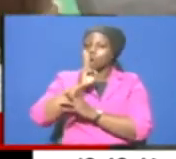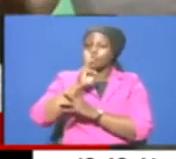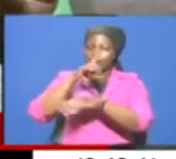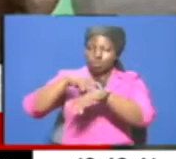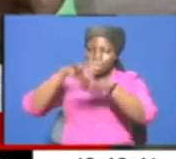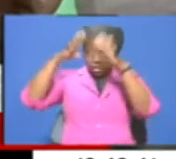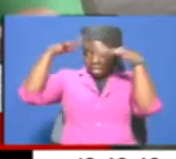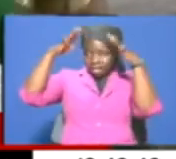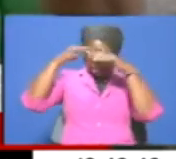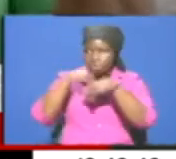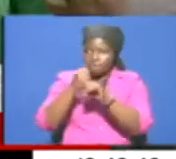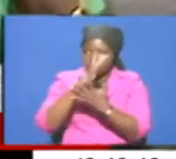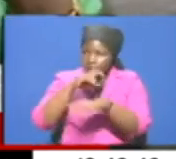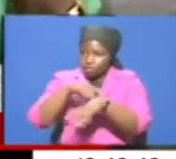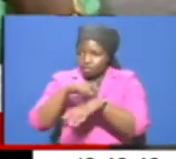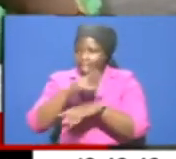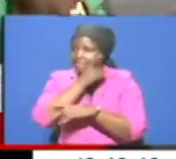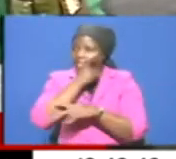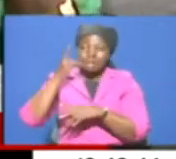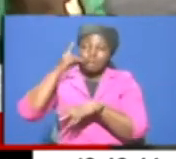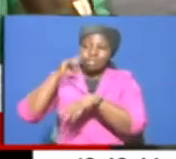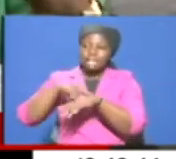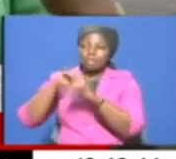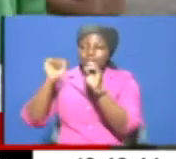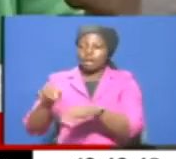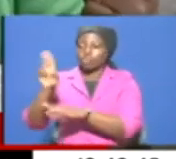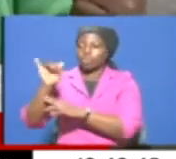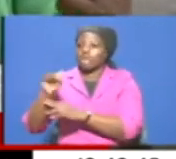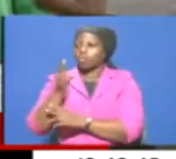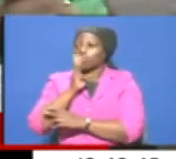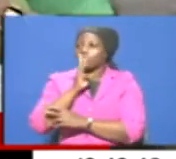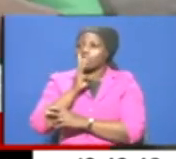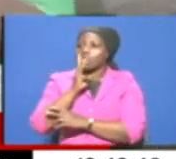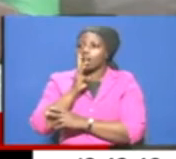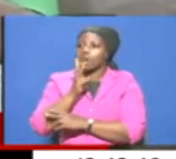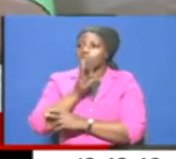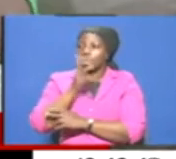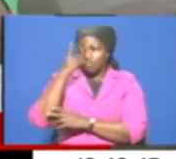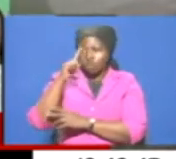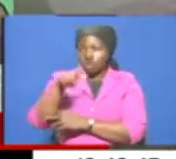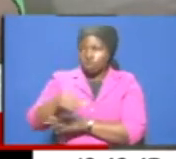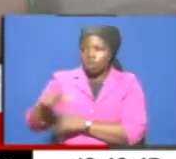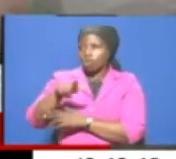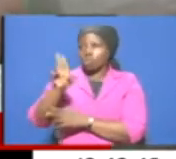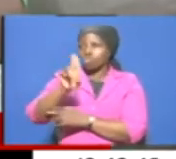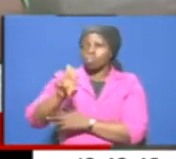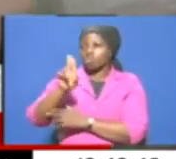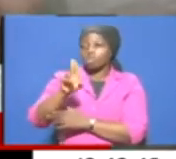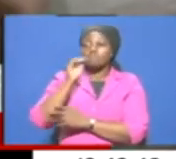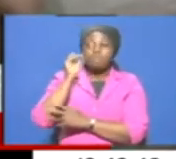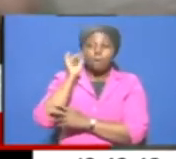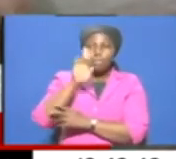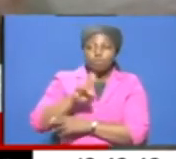wakati wa ukame wao wanakunywa hiyo maji. Kwa hivyo maji for domestic consumption iwe kwa mapipa, na mapipa iko. Hiyo ni